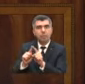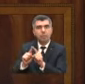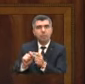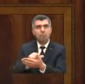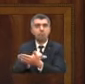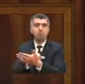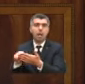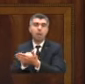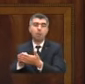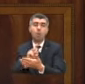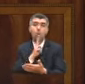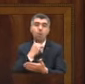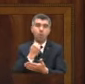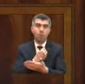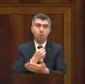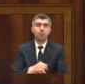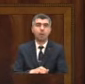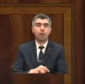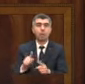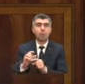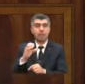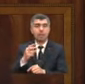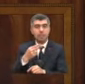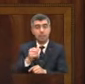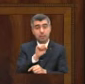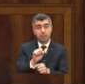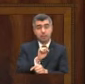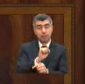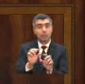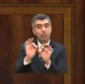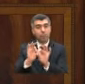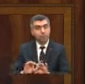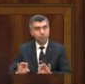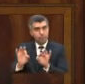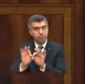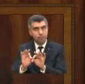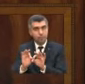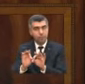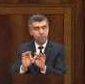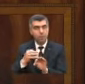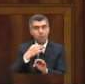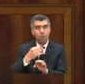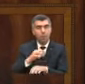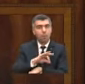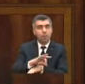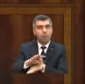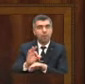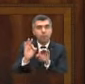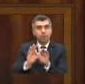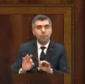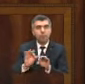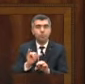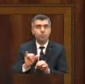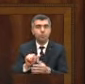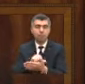لهم التعويضات العائليه، لانه هما ماشي في السينساس، ماشي في الكمام، ماشي في شي اسمو، شكون اللي غادي يخلص؟